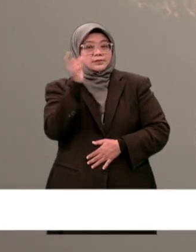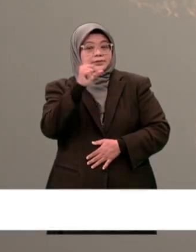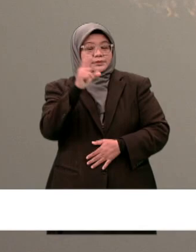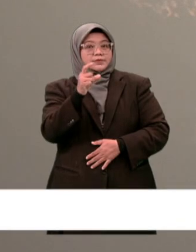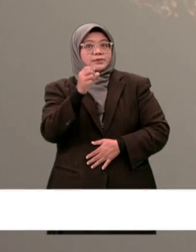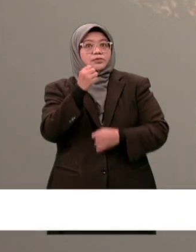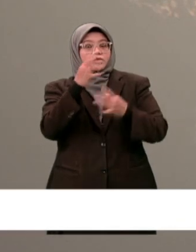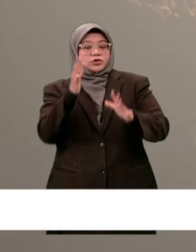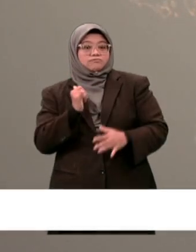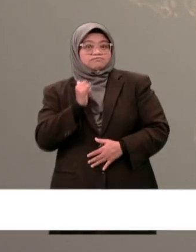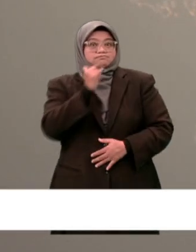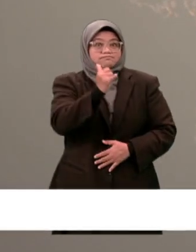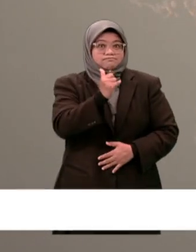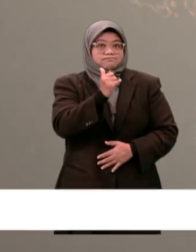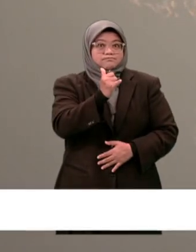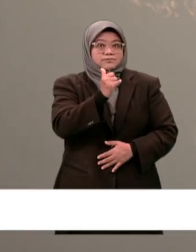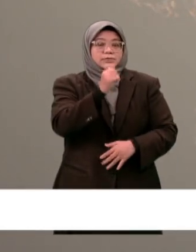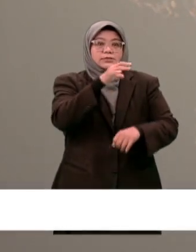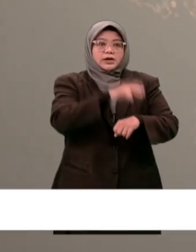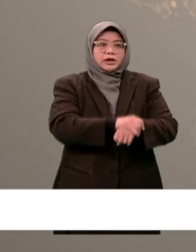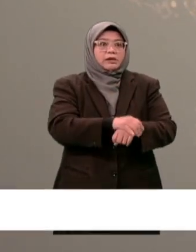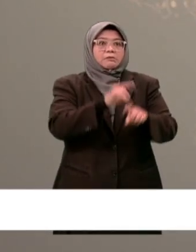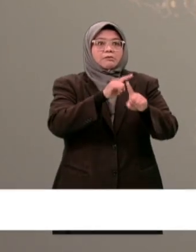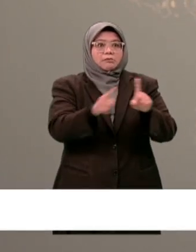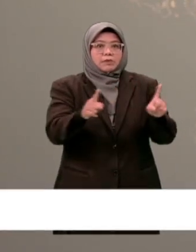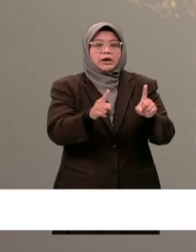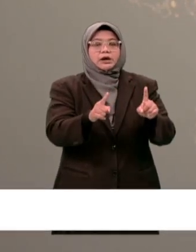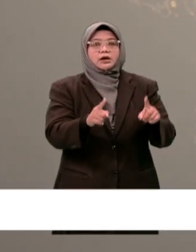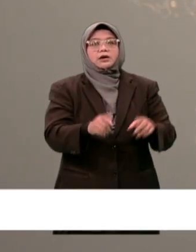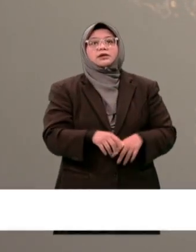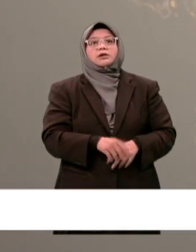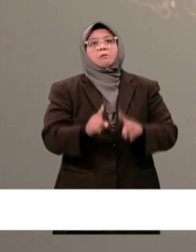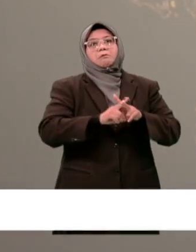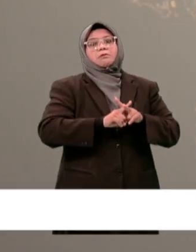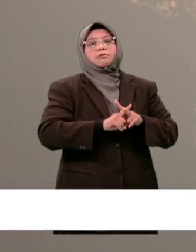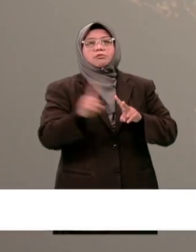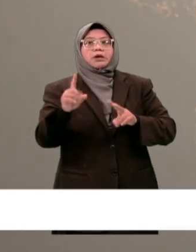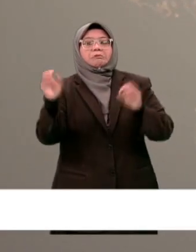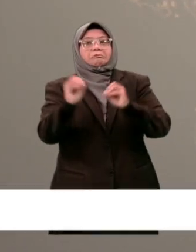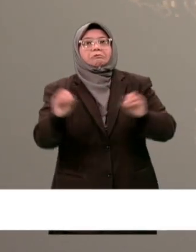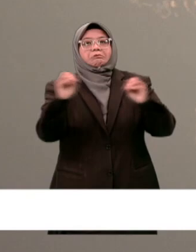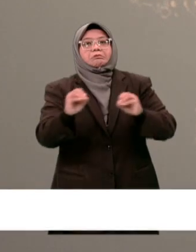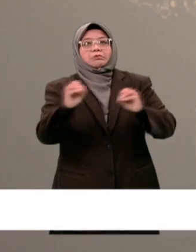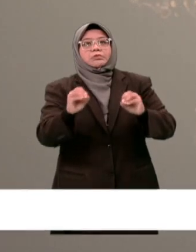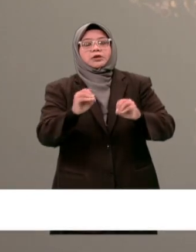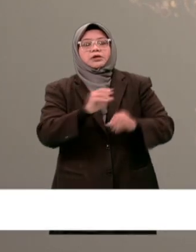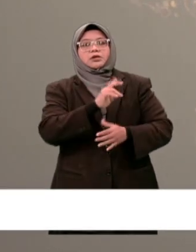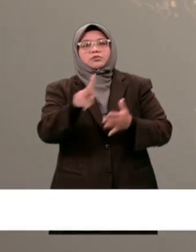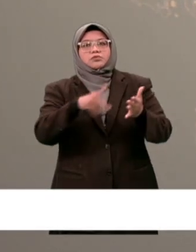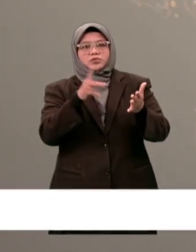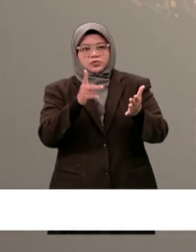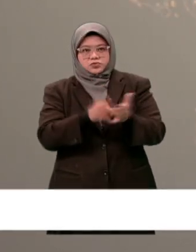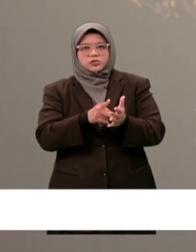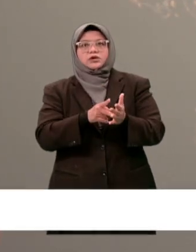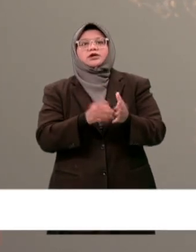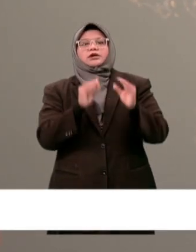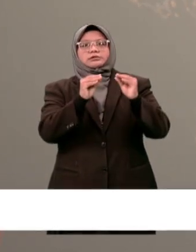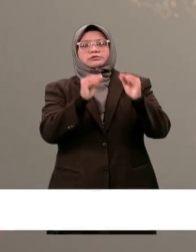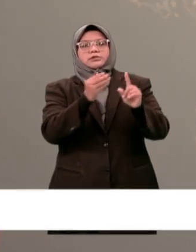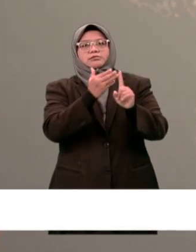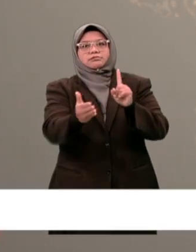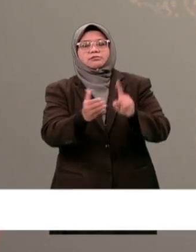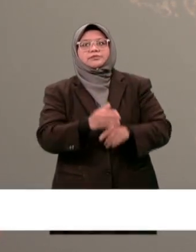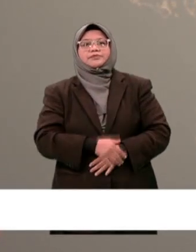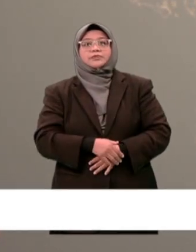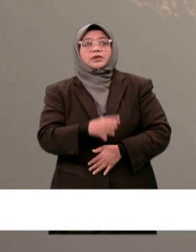baru-baru ini bagaimana individu terbaik tidak berada di lokasi ini menjadi pusat operasi ajaran sesat berkenaan